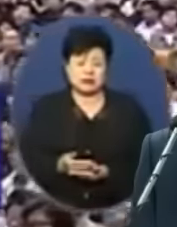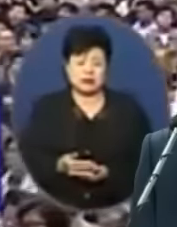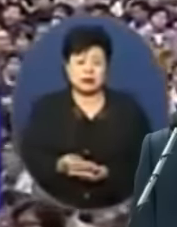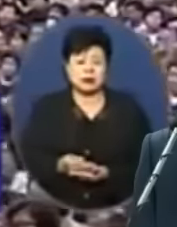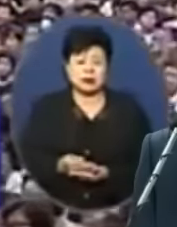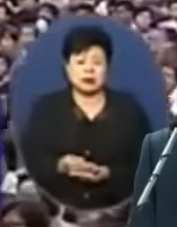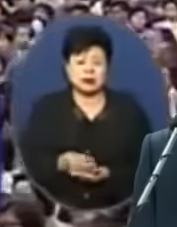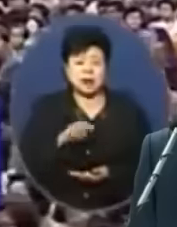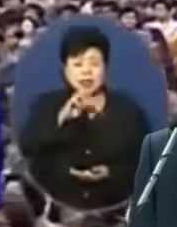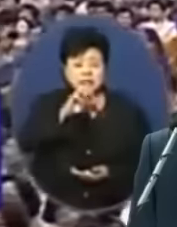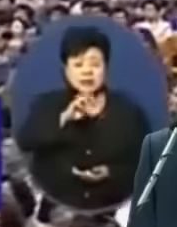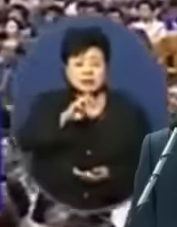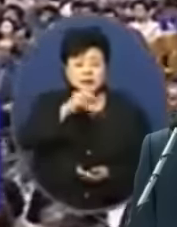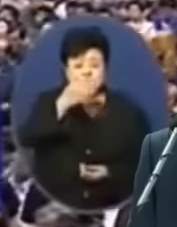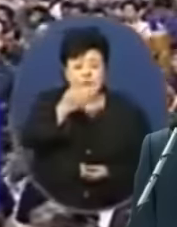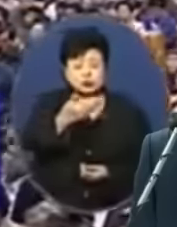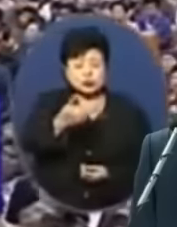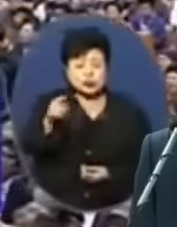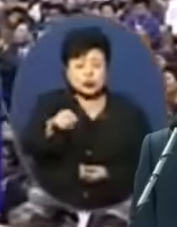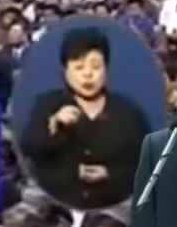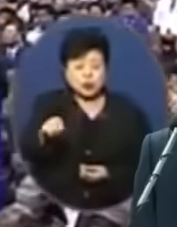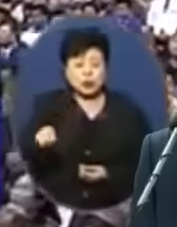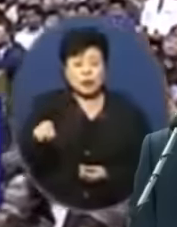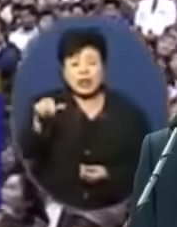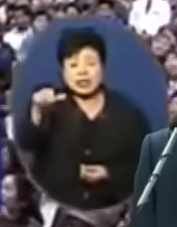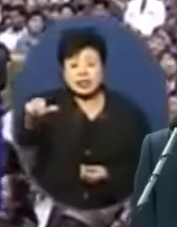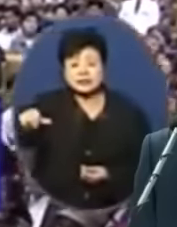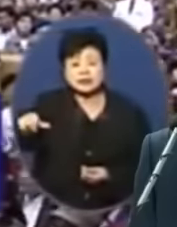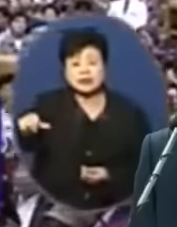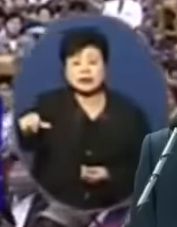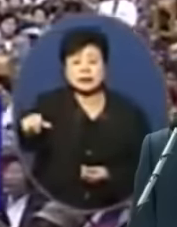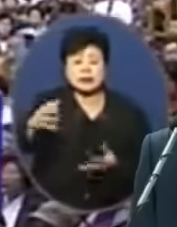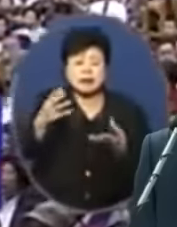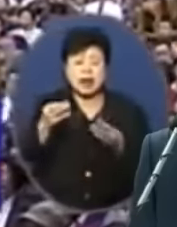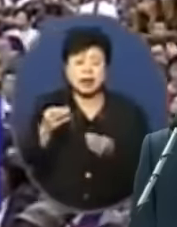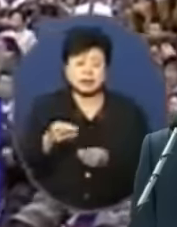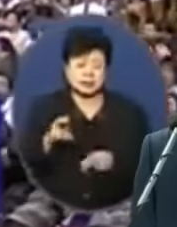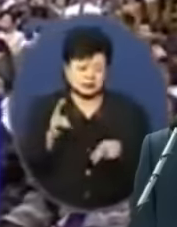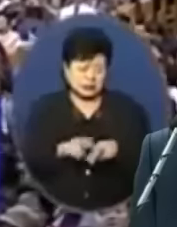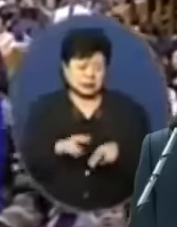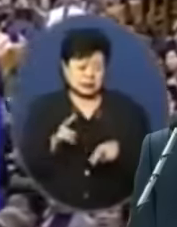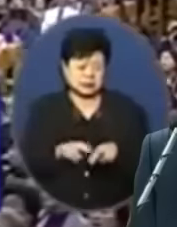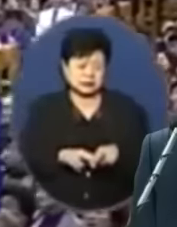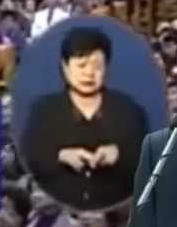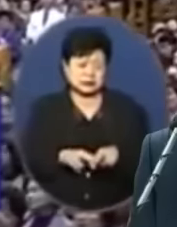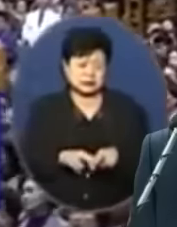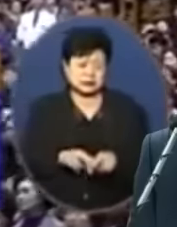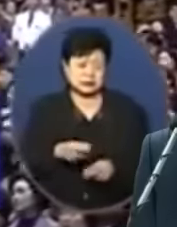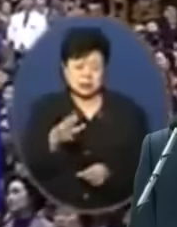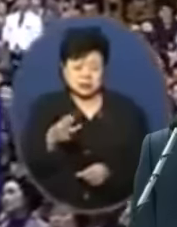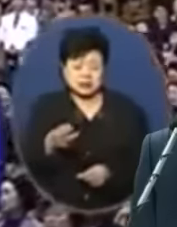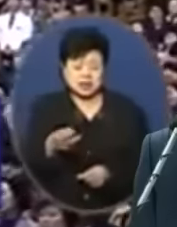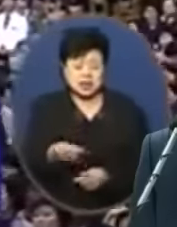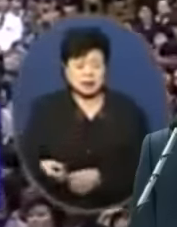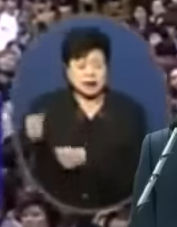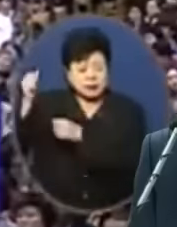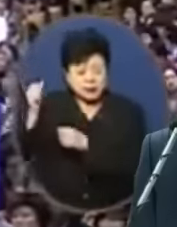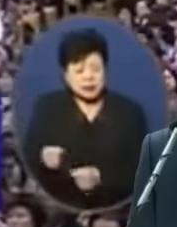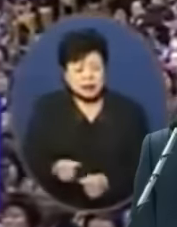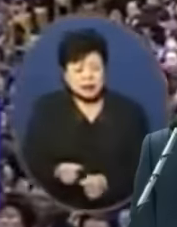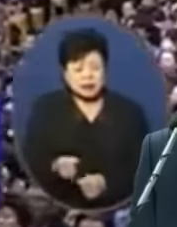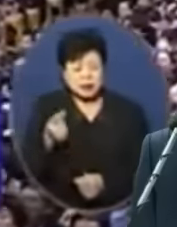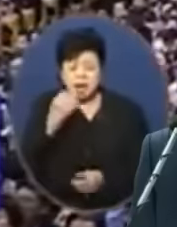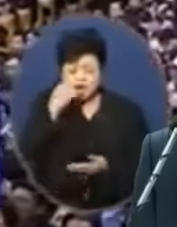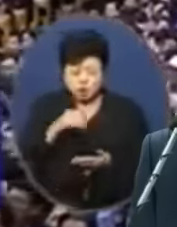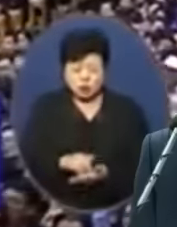40에 하나 감한 매를 다섯 번 맞았으니 얼마나 많이 맞았습니까? 세 번 태장으로 맞고 한 번 돌로